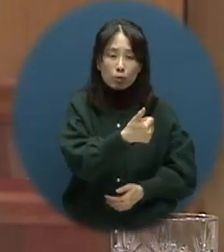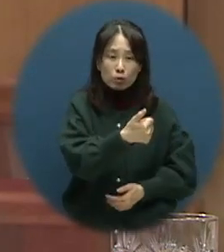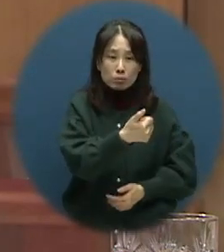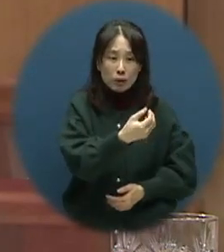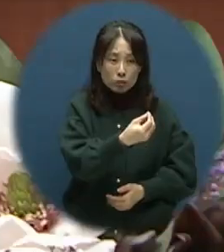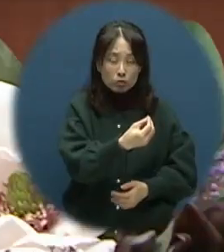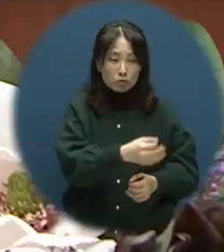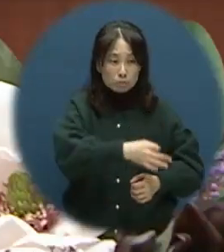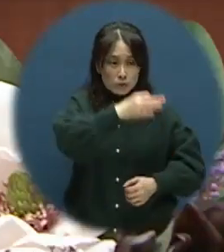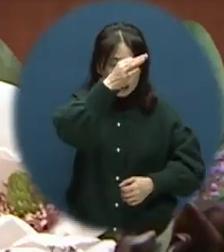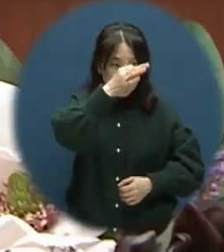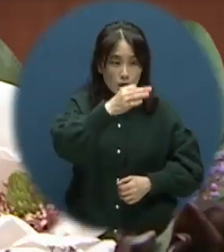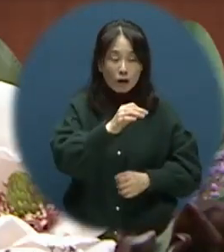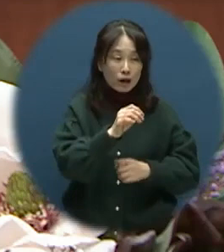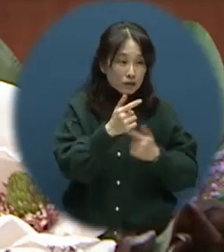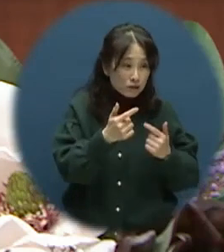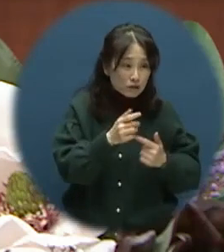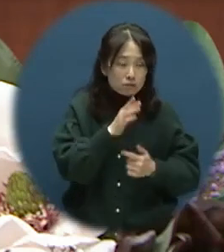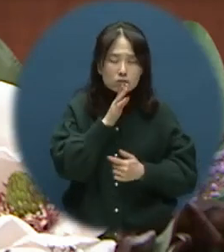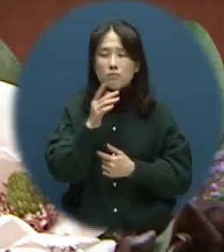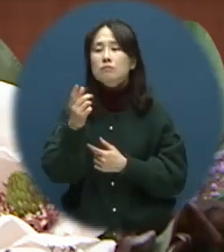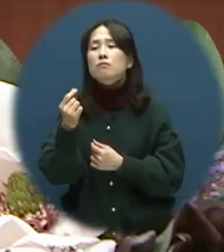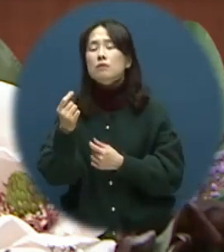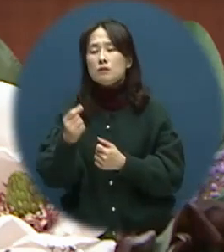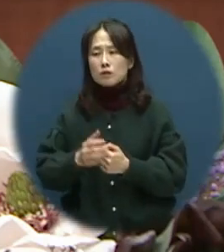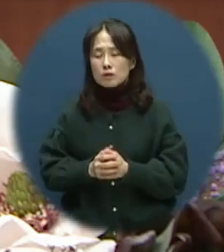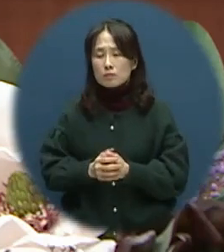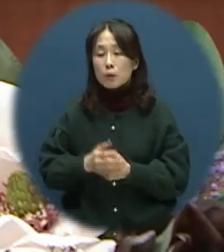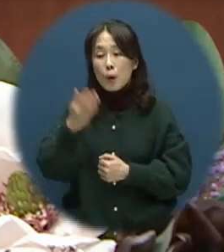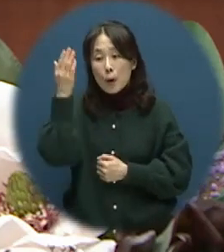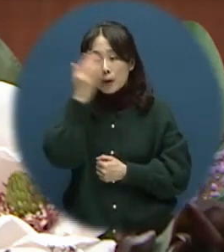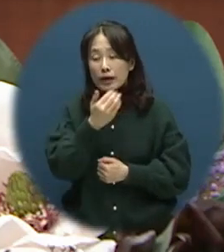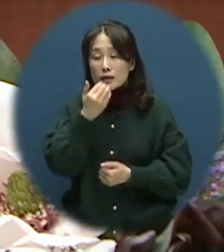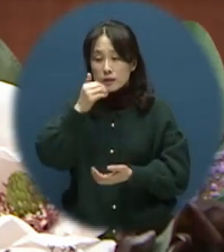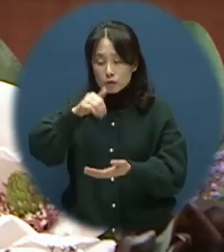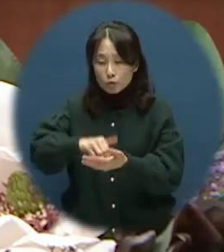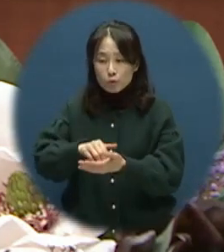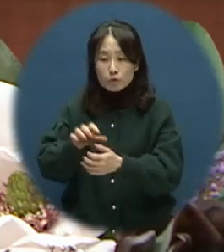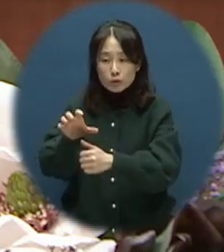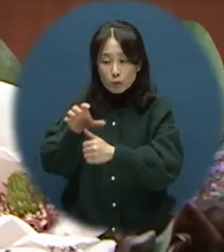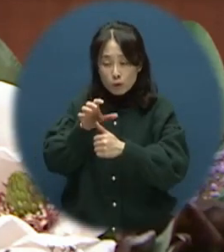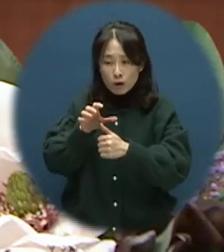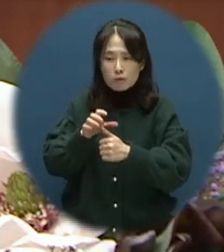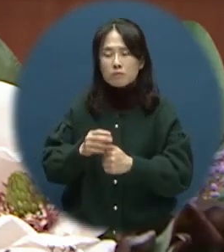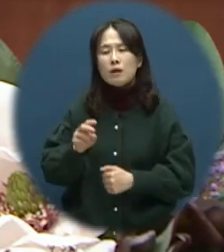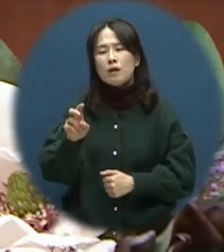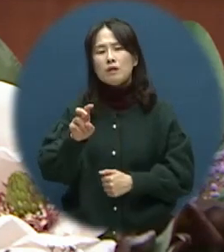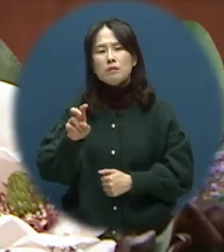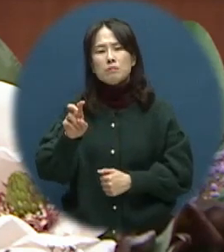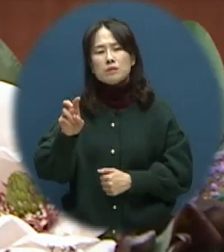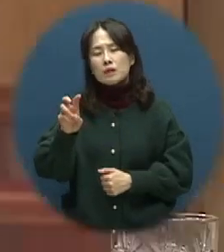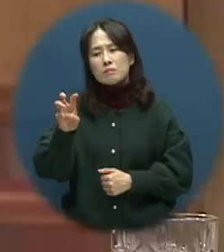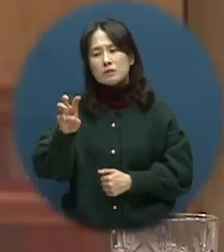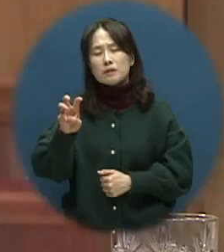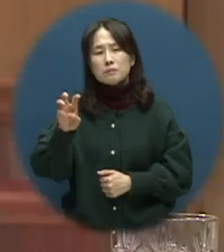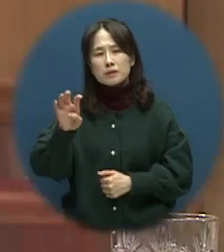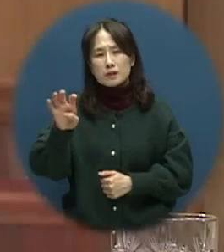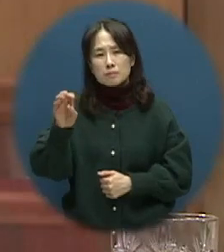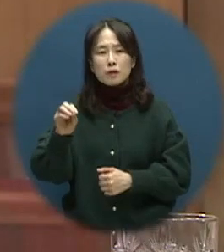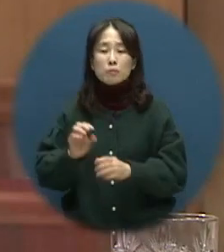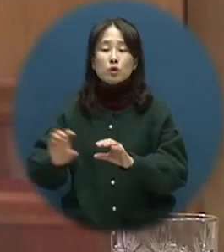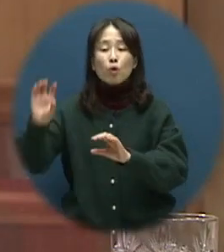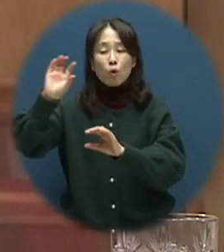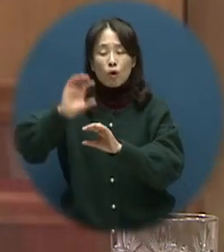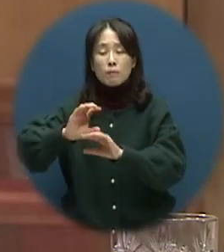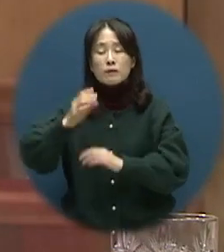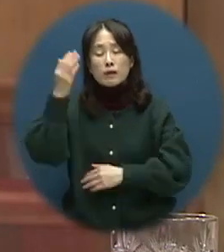됩니까? 아니잖아요. 아니요. 한 20%, 30%만 추가하면 되니까 20, 40만 원만. 그래요? 네. 하, 참. 아니, 저는 200만 원,